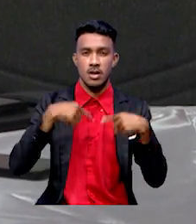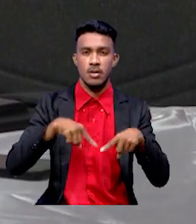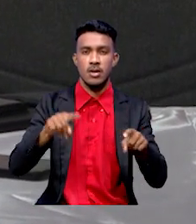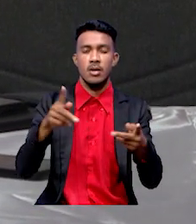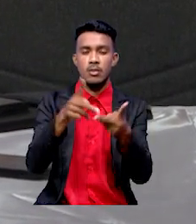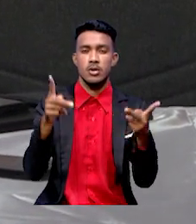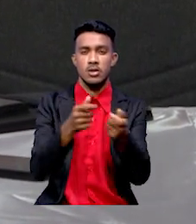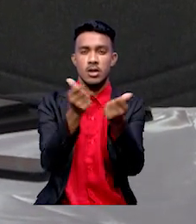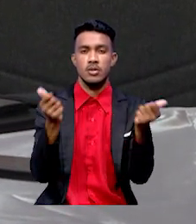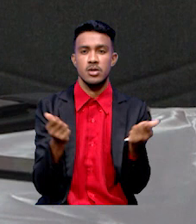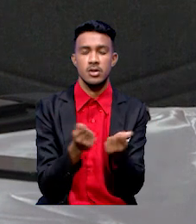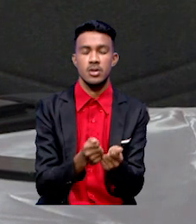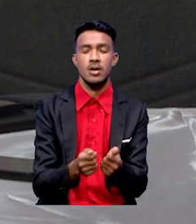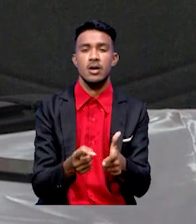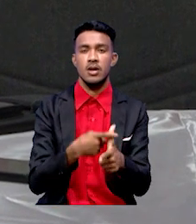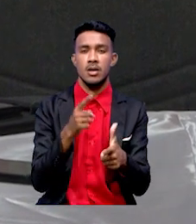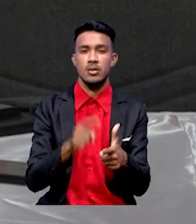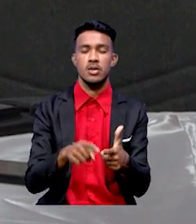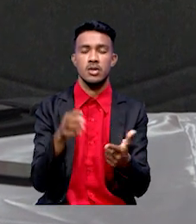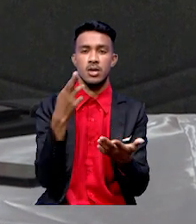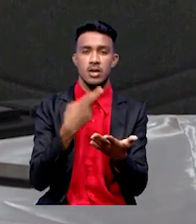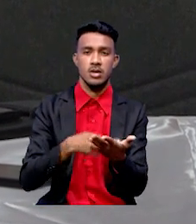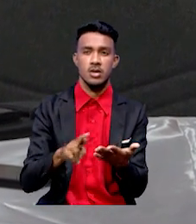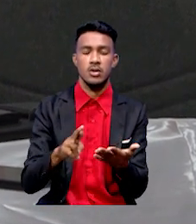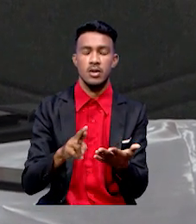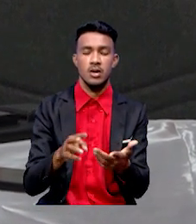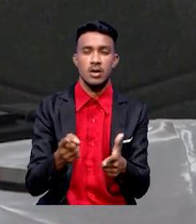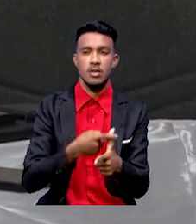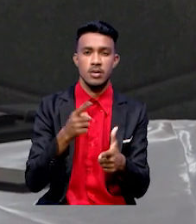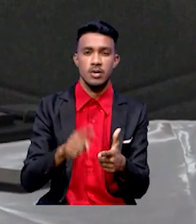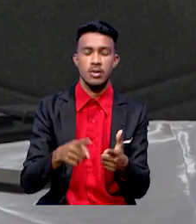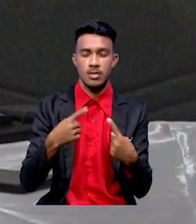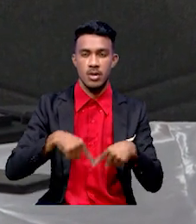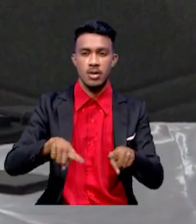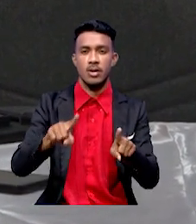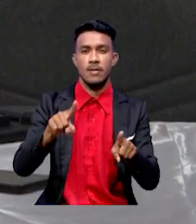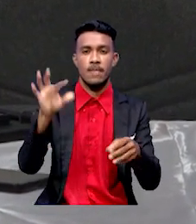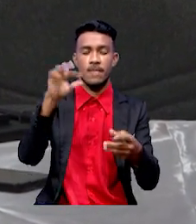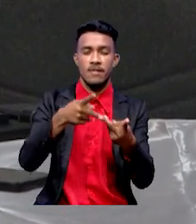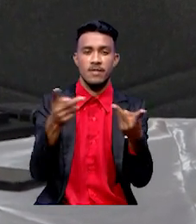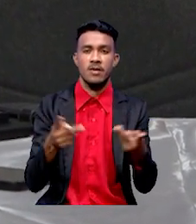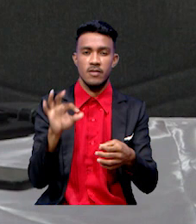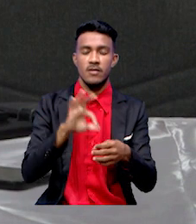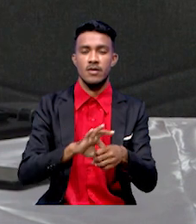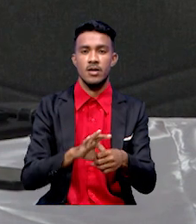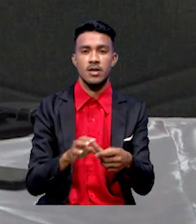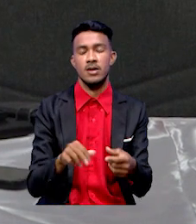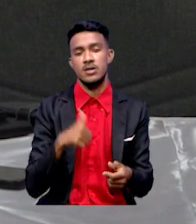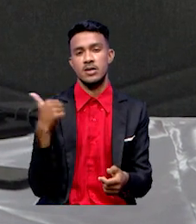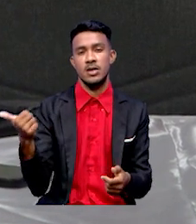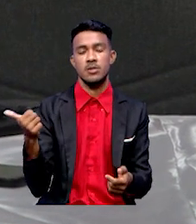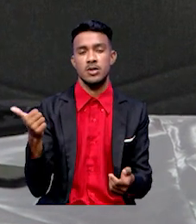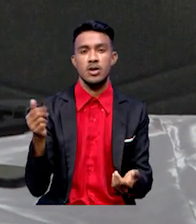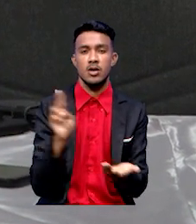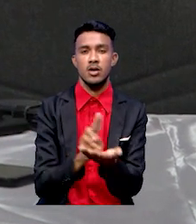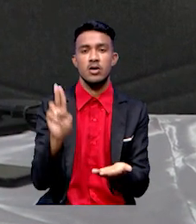administratif pada depois register ihana ba apa yang maka hari kemarin bagi tahun nasional. Selok maka khusus universitari itu, nah